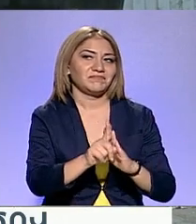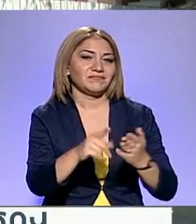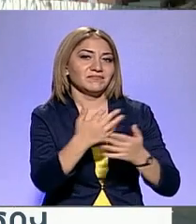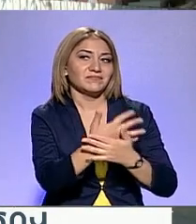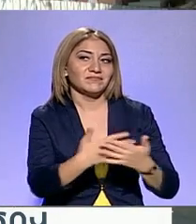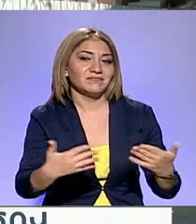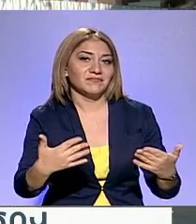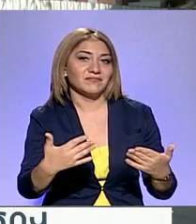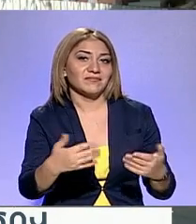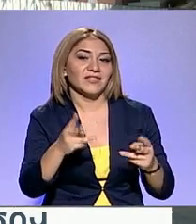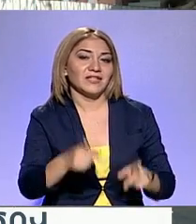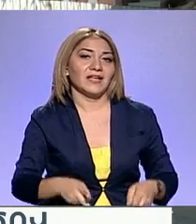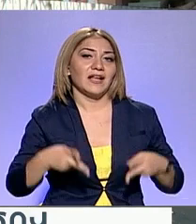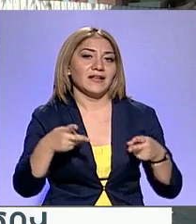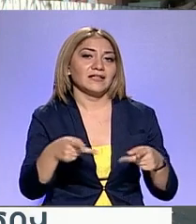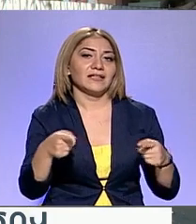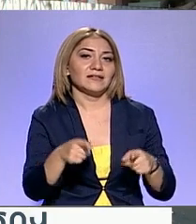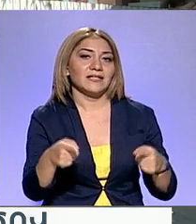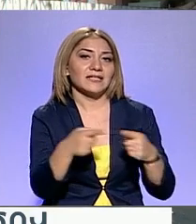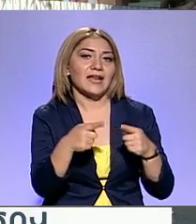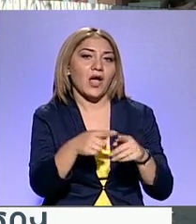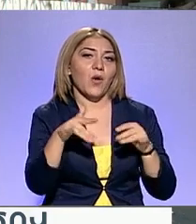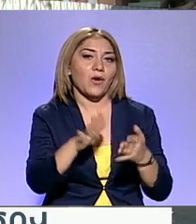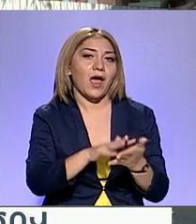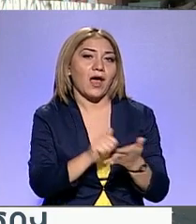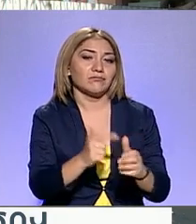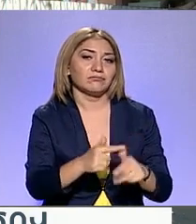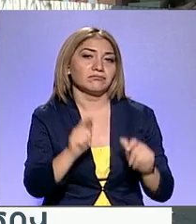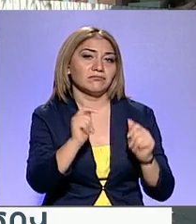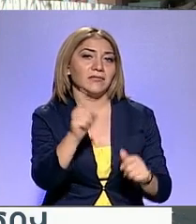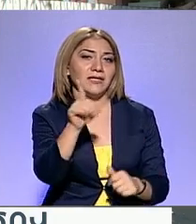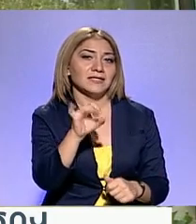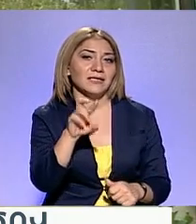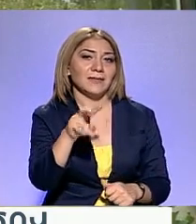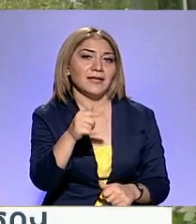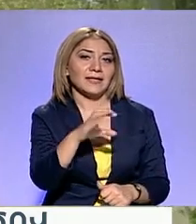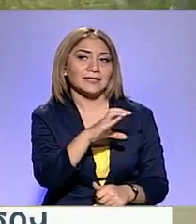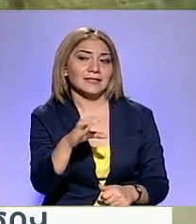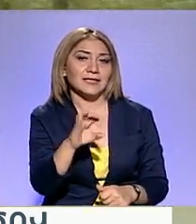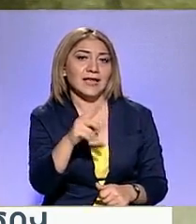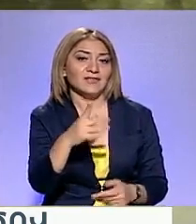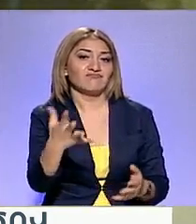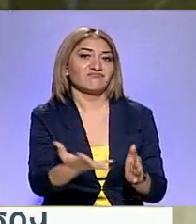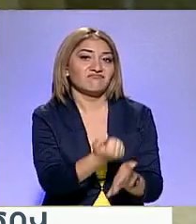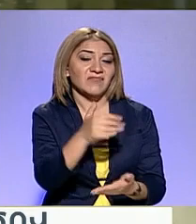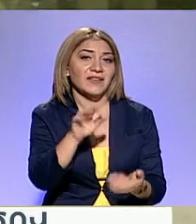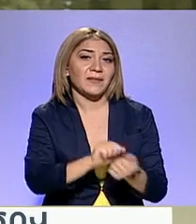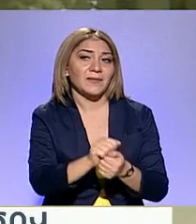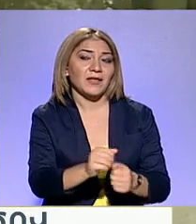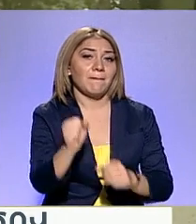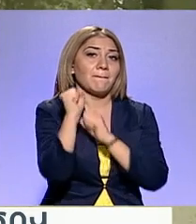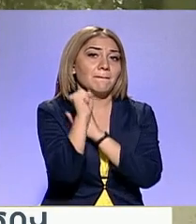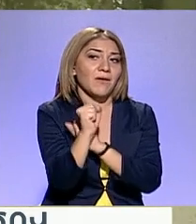բազմաթիվ դերակատարներով քրեական գործը Զիբիլիքսը։ Երկդաշինքի ակտիվիստն այս աղբամանից հանեց թղթերով լի պարկը, որտեղ ինչպես